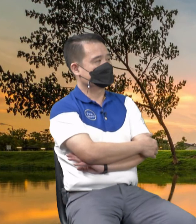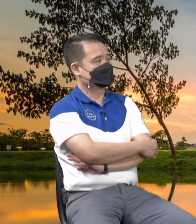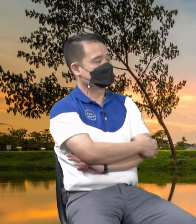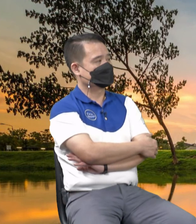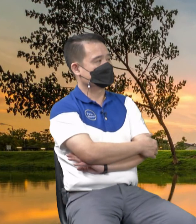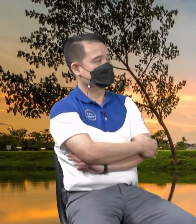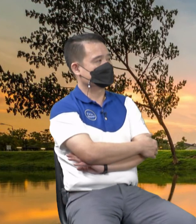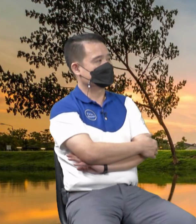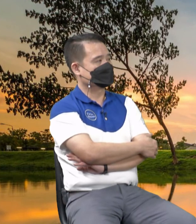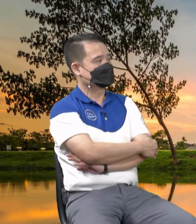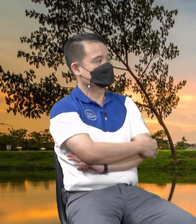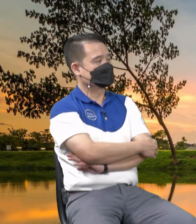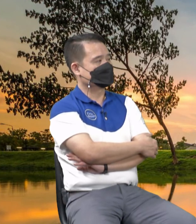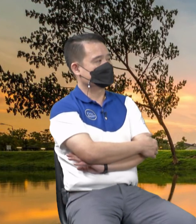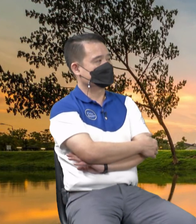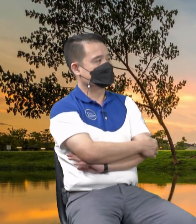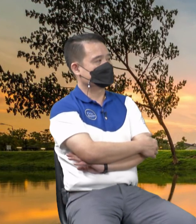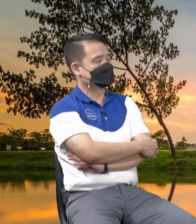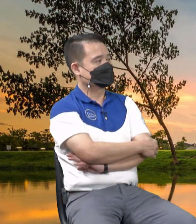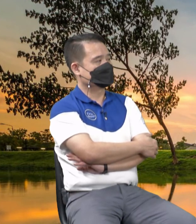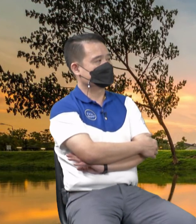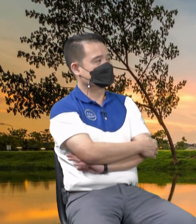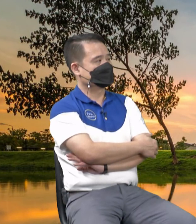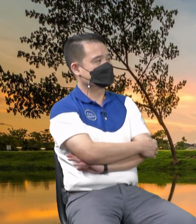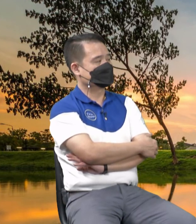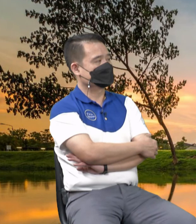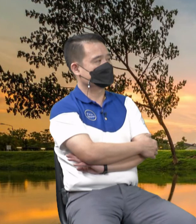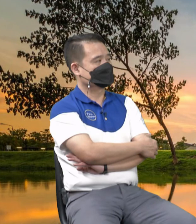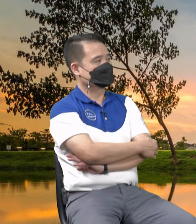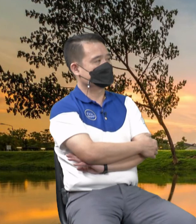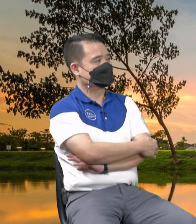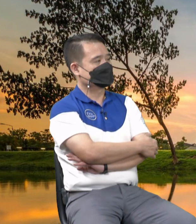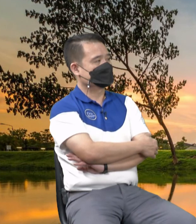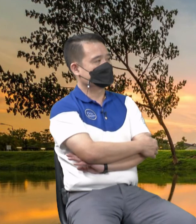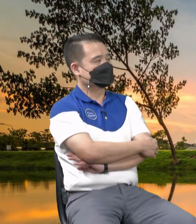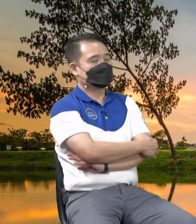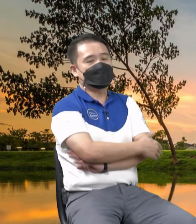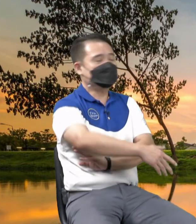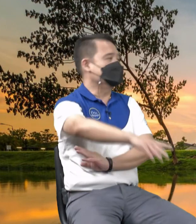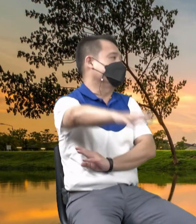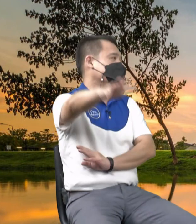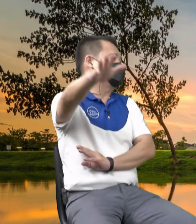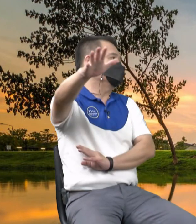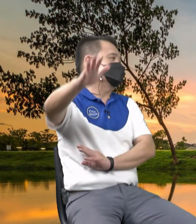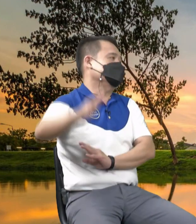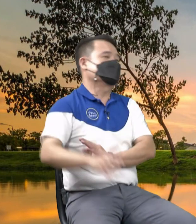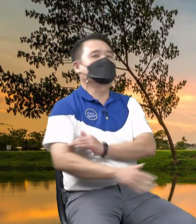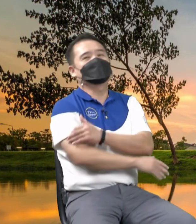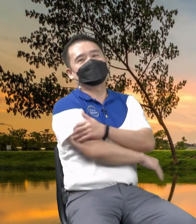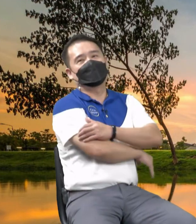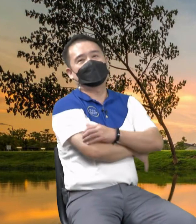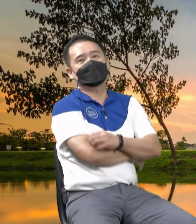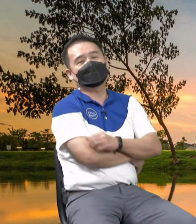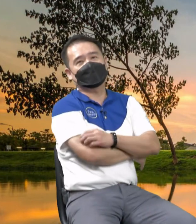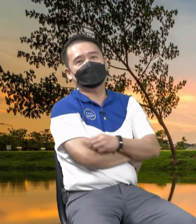ทางเราต้องการเวลาสักประมาณอาทิตย์นึง 7-10 วันประมาณนี้สำหรับการเซต แต่นี่เตรียมหมดแล้ว ครับ เตรียมพร้อม